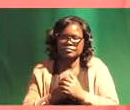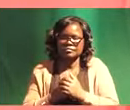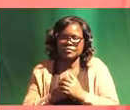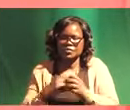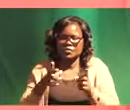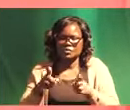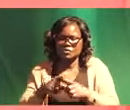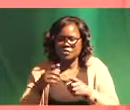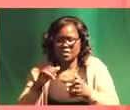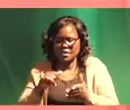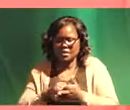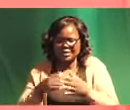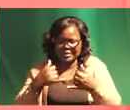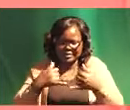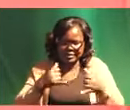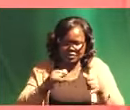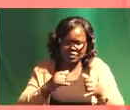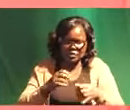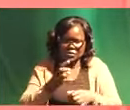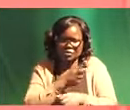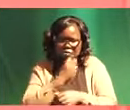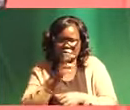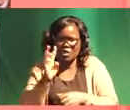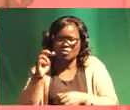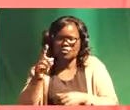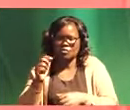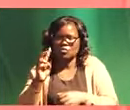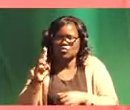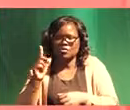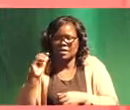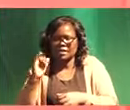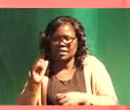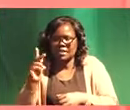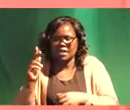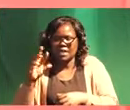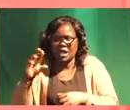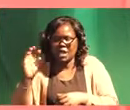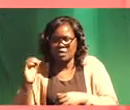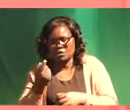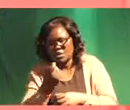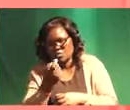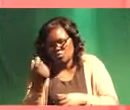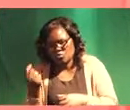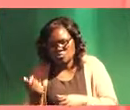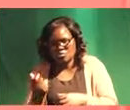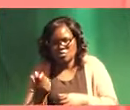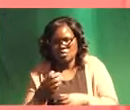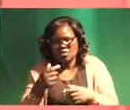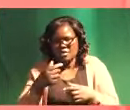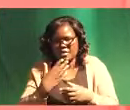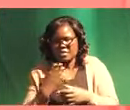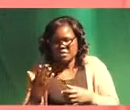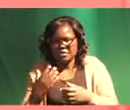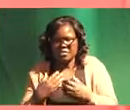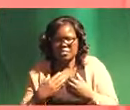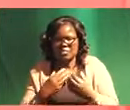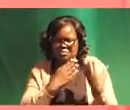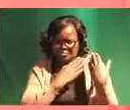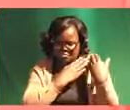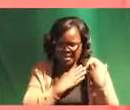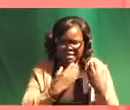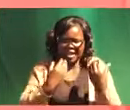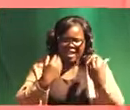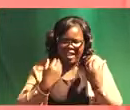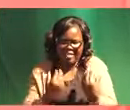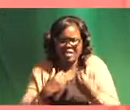Ili na sisi tungangane na hospitali ya Motuate, na hospitali ya Kaelo, na zingine kidogo kidogo. Maana huo mzigo umekuwa mkubwa sana